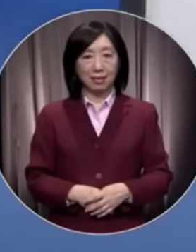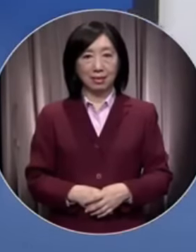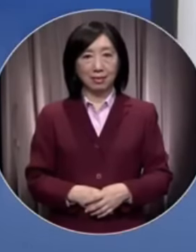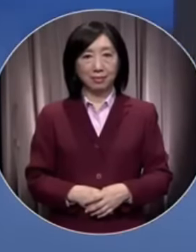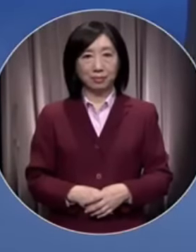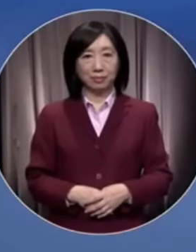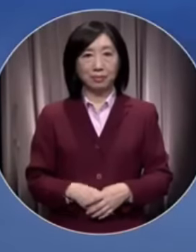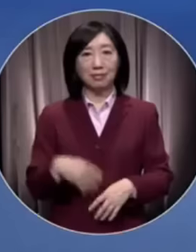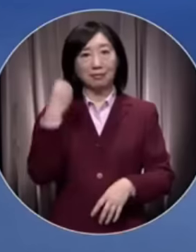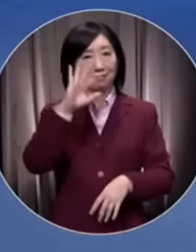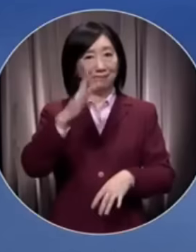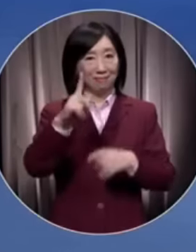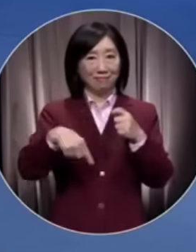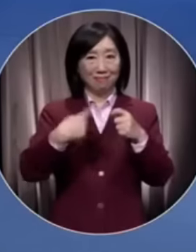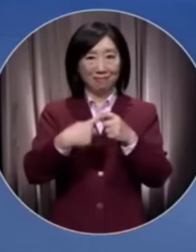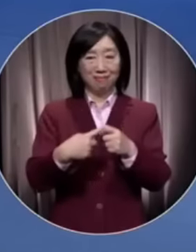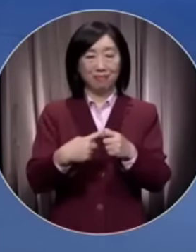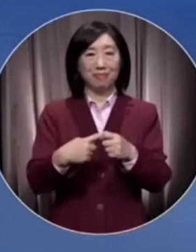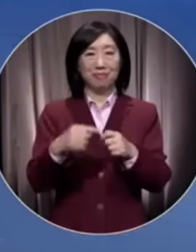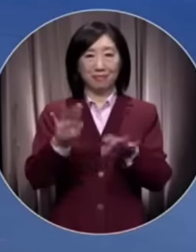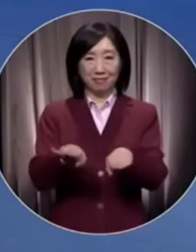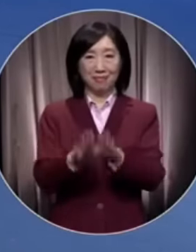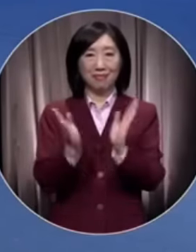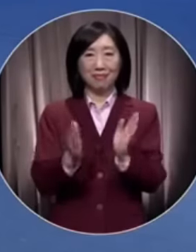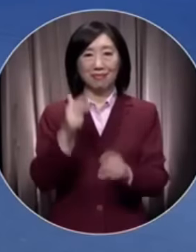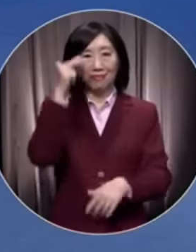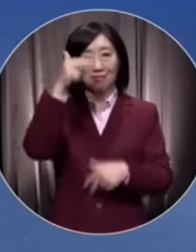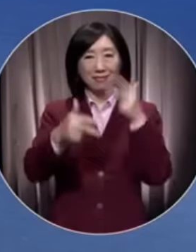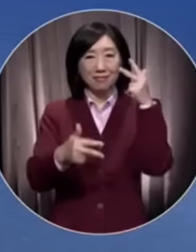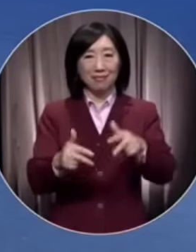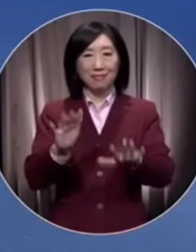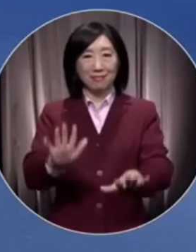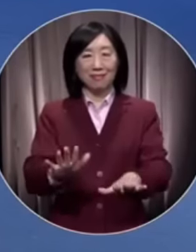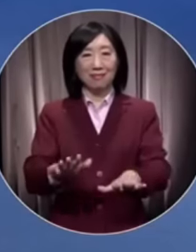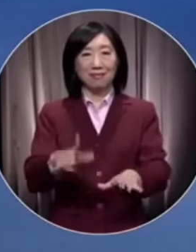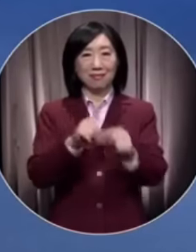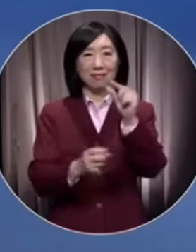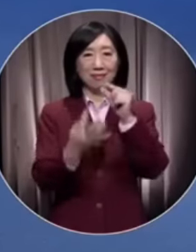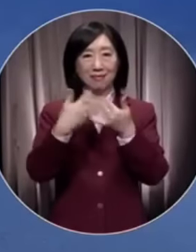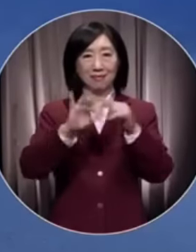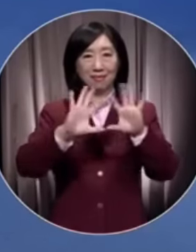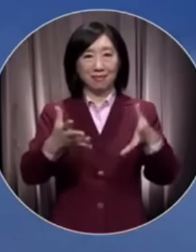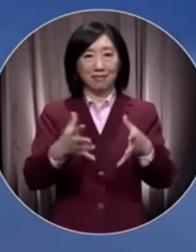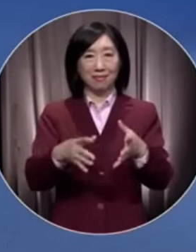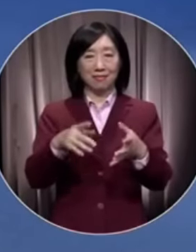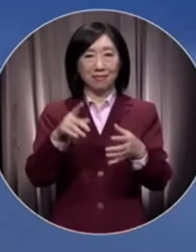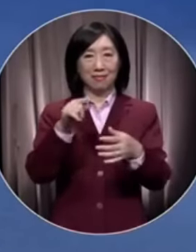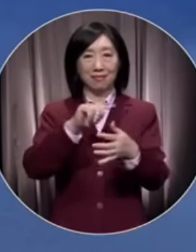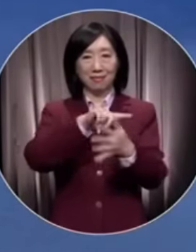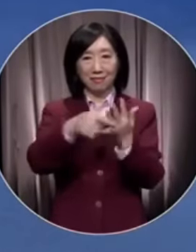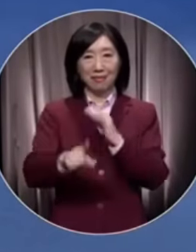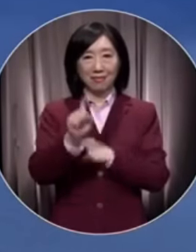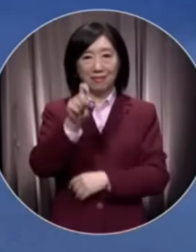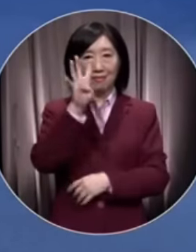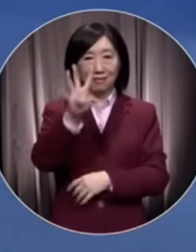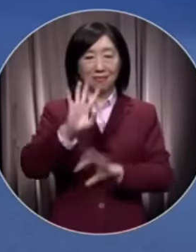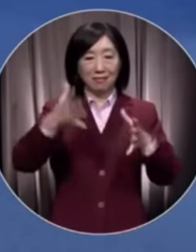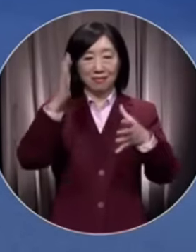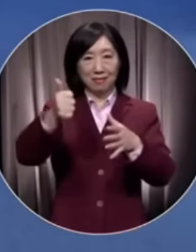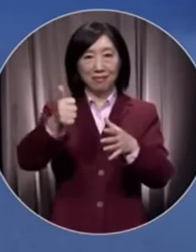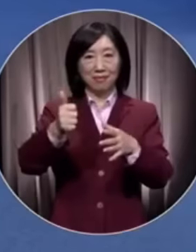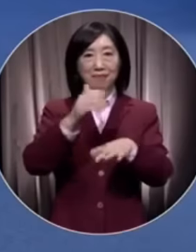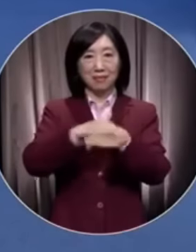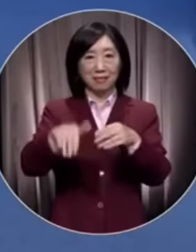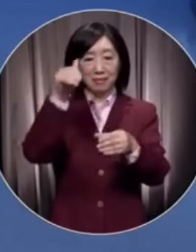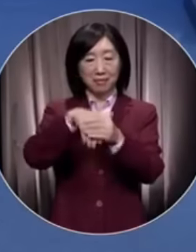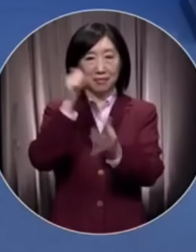好，我们新的一年已经展开喽，下下礼拜的今天，中华民国第14任的总统就会正式